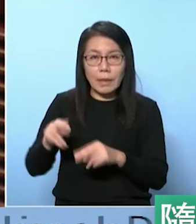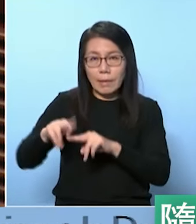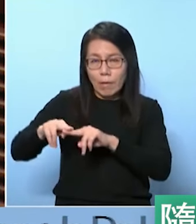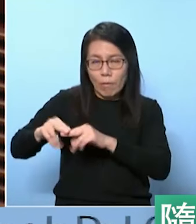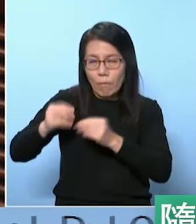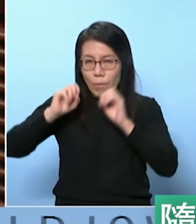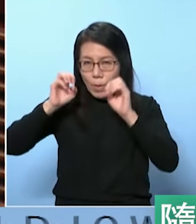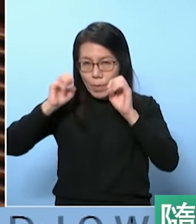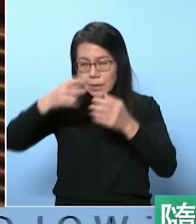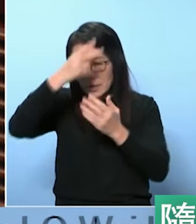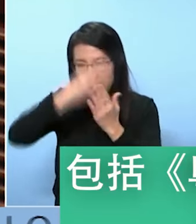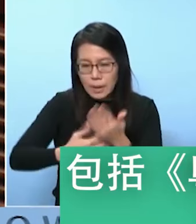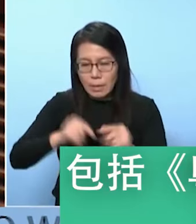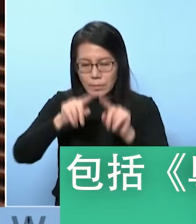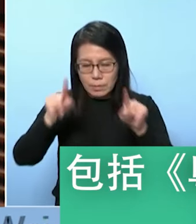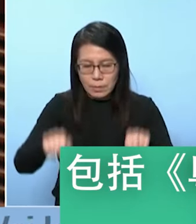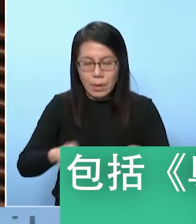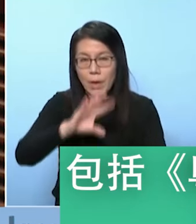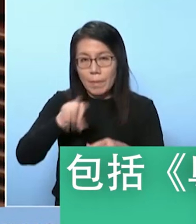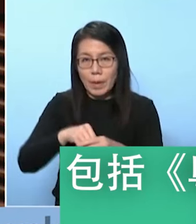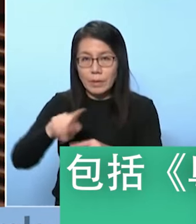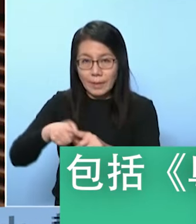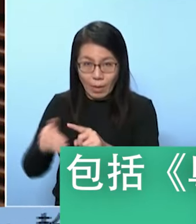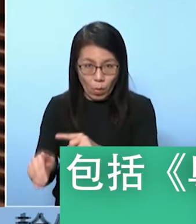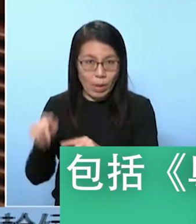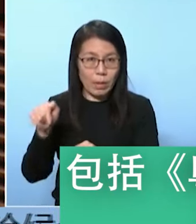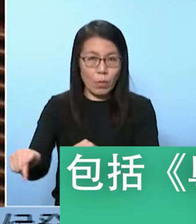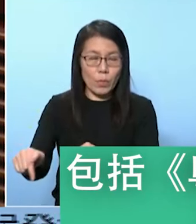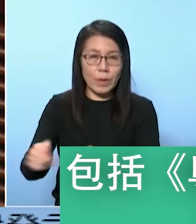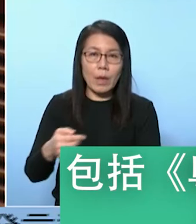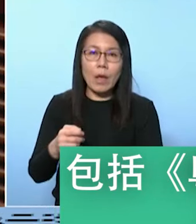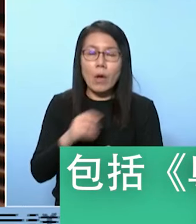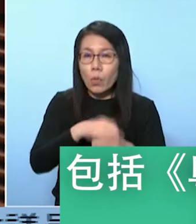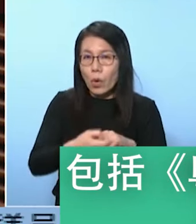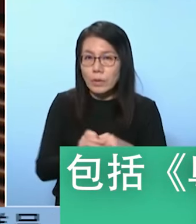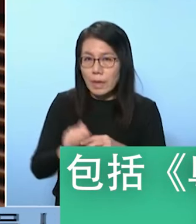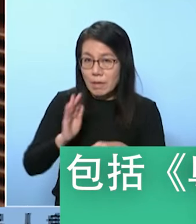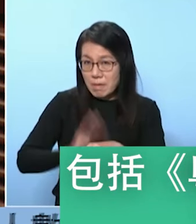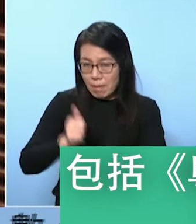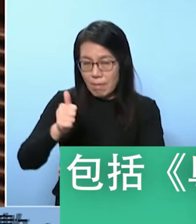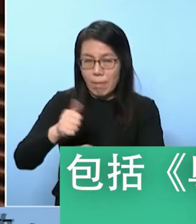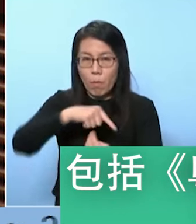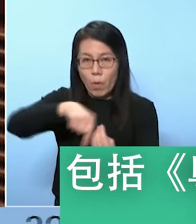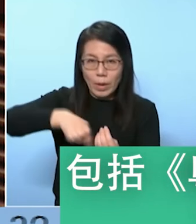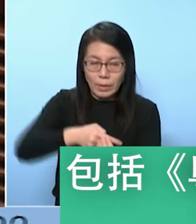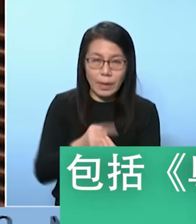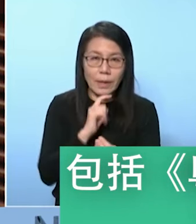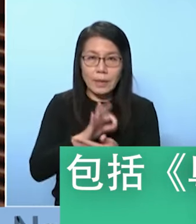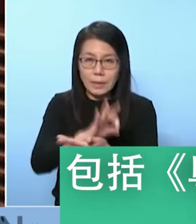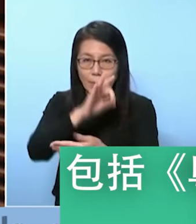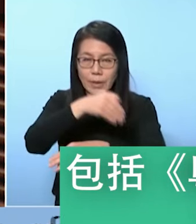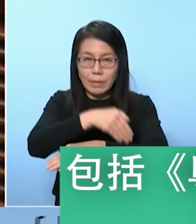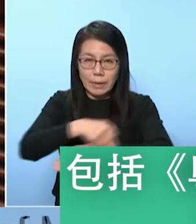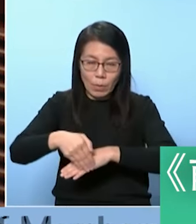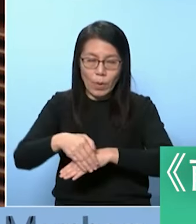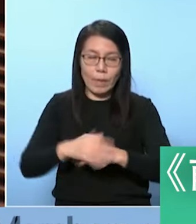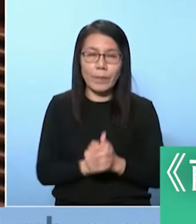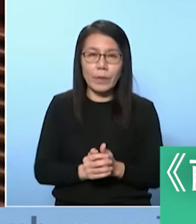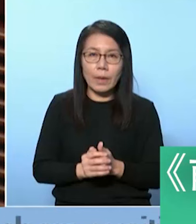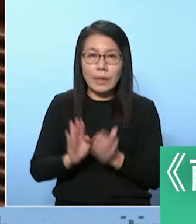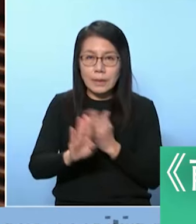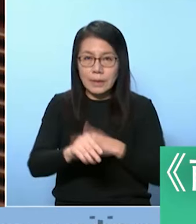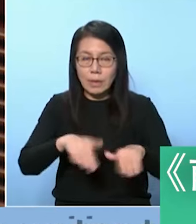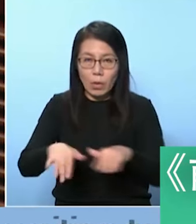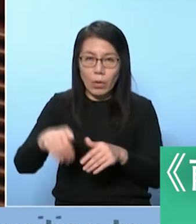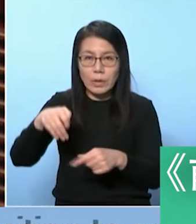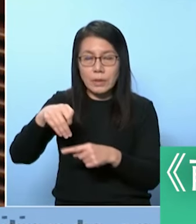布多項政策文件，包括粵港澳大灣區國際一流營商環境建設三年行動計劃、前海